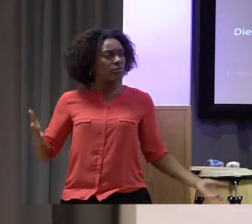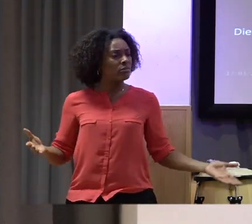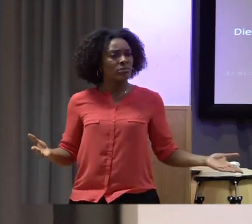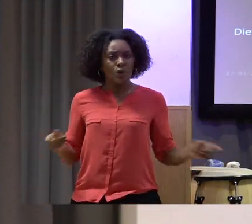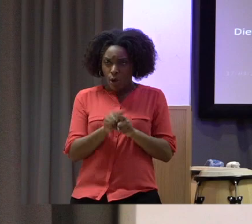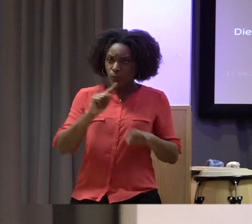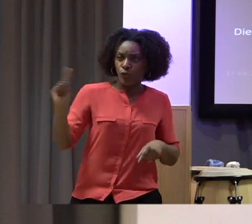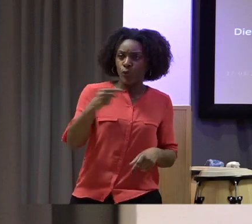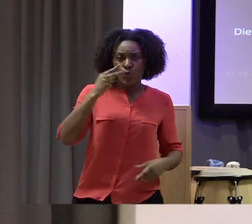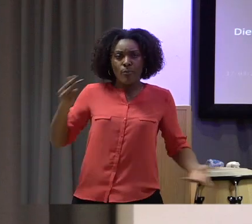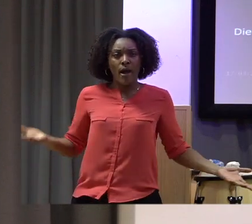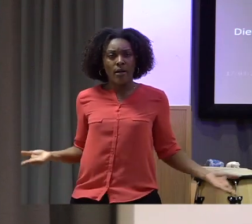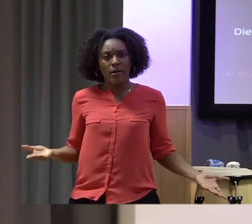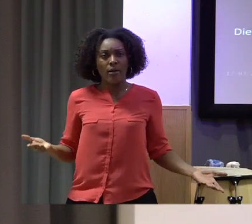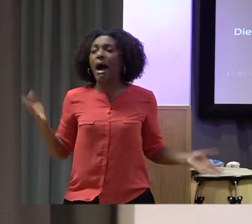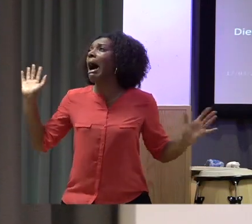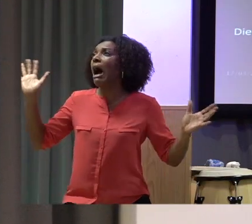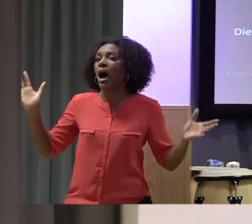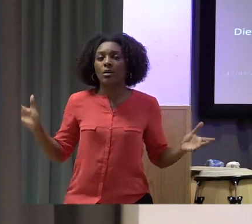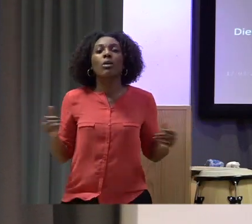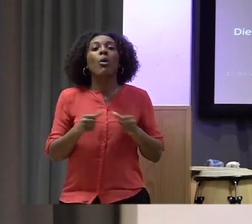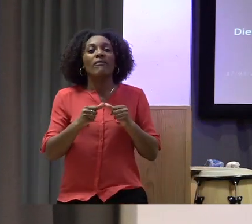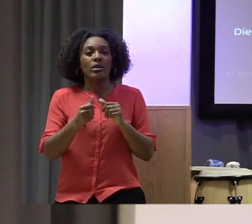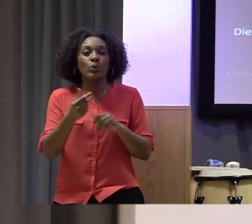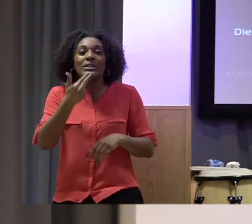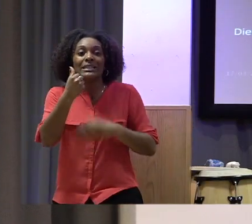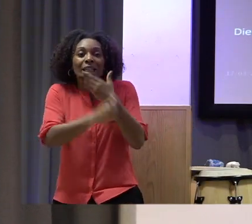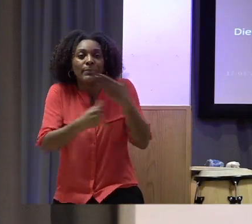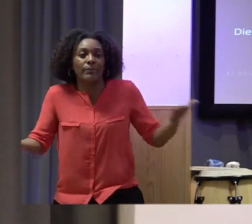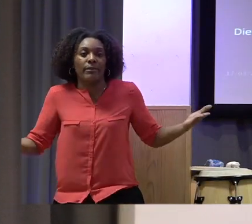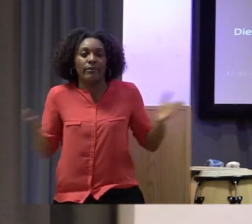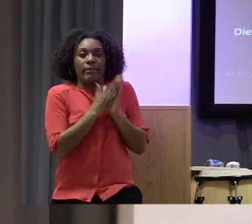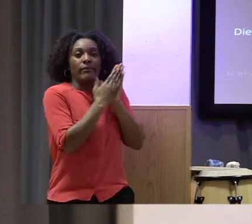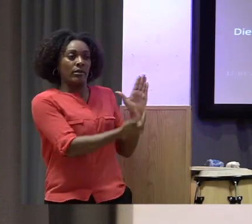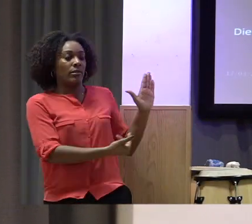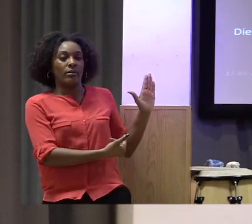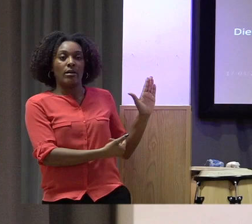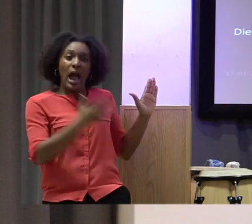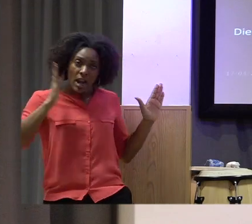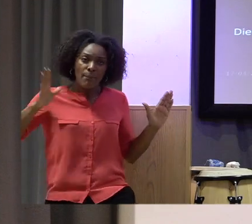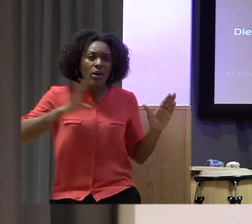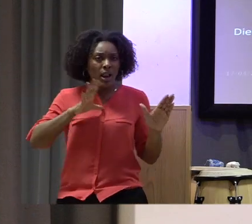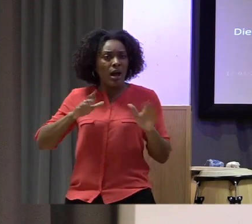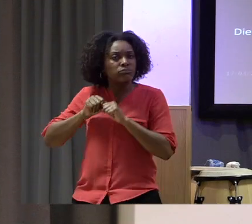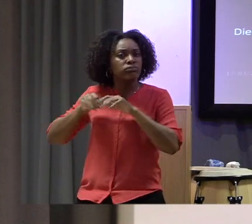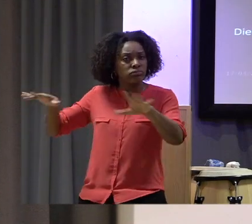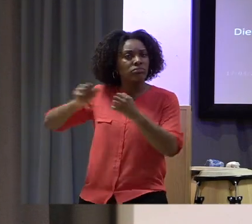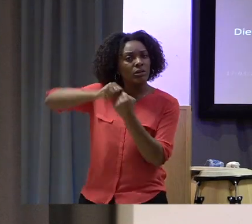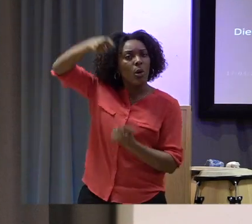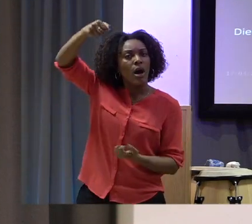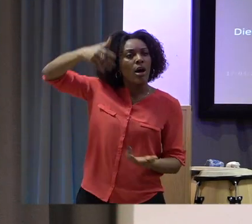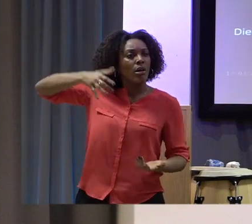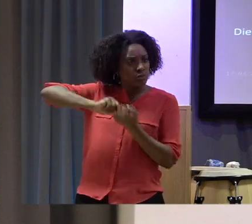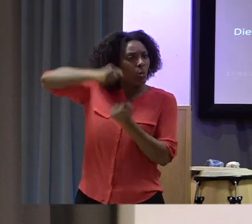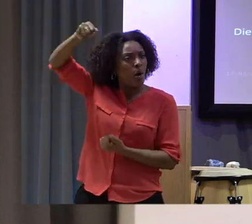comme toi et moi, et il a utilisé la parole de Dieu qu'ils avaient à l'époque. La